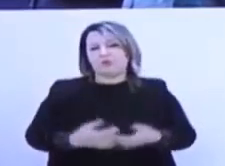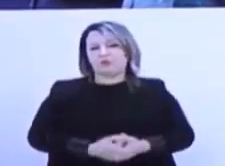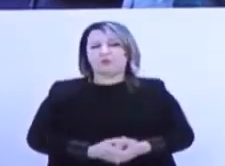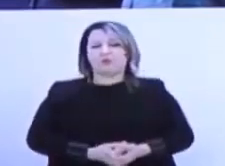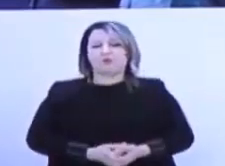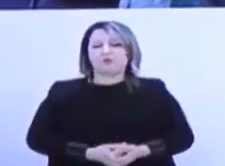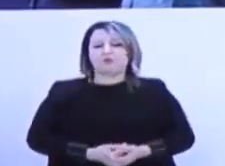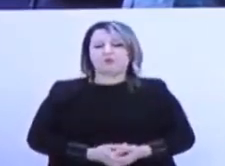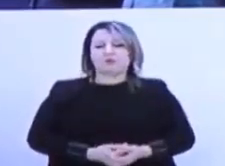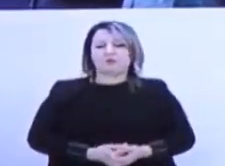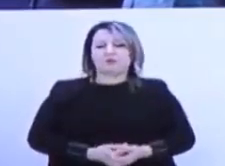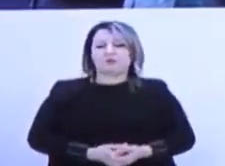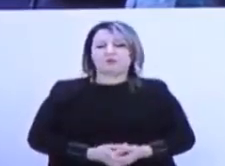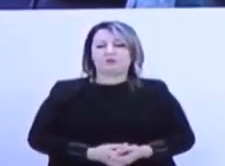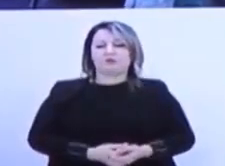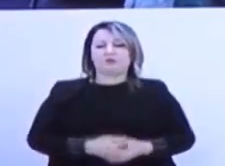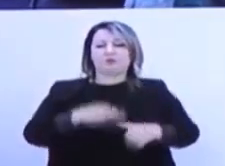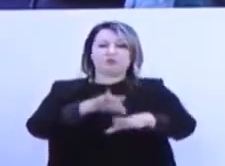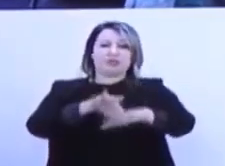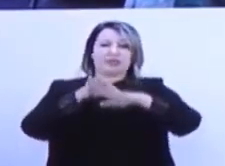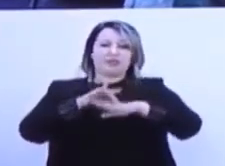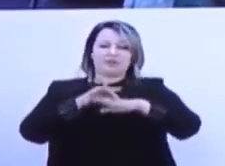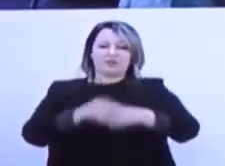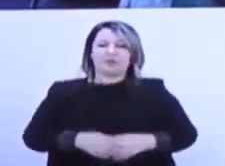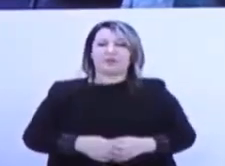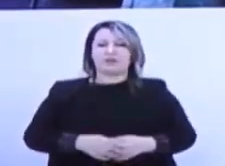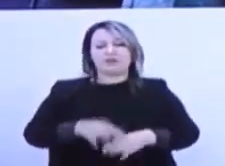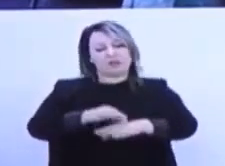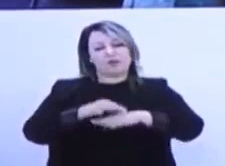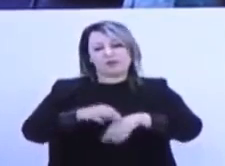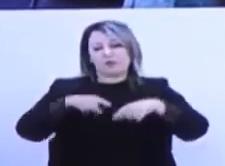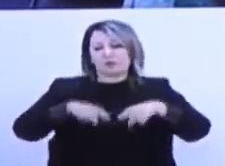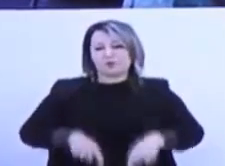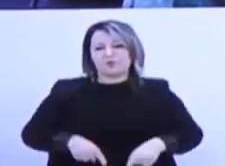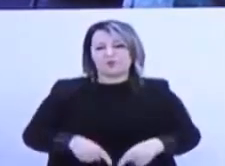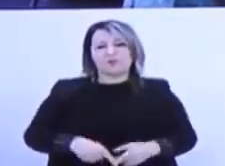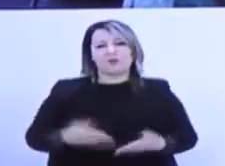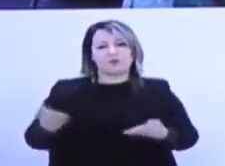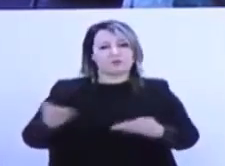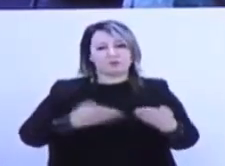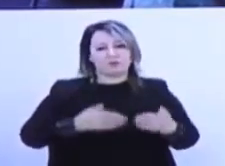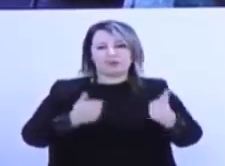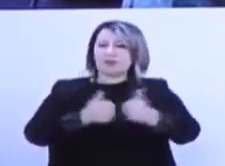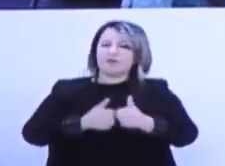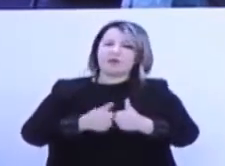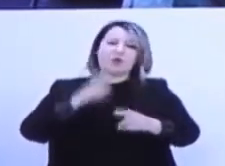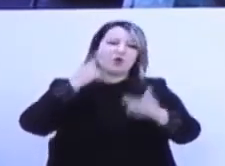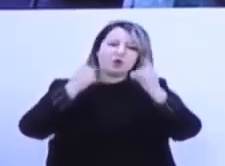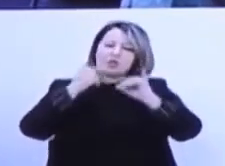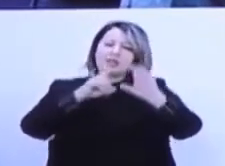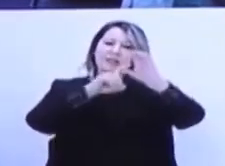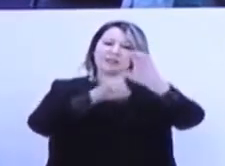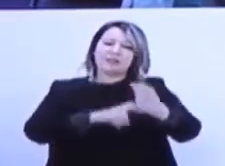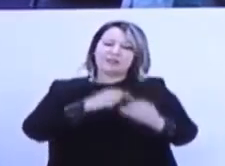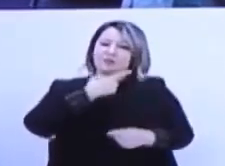وأنا أدعوكم إلى الوزارة مع رئيس مدير عام لسوناطراك اللي هو